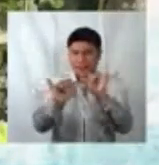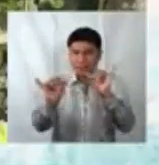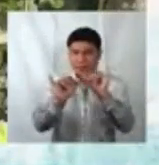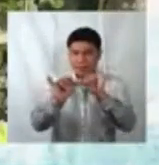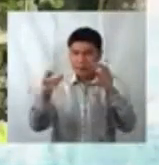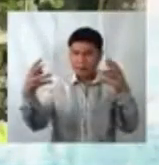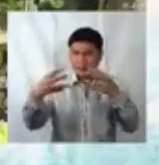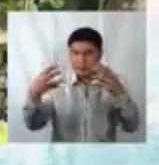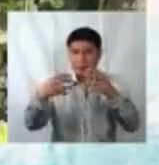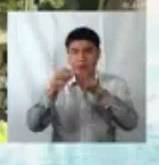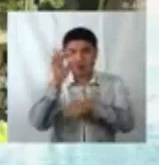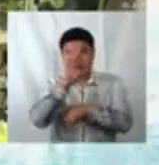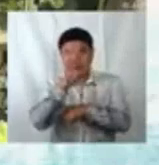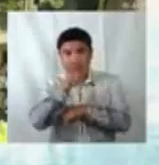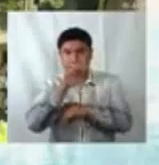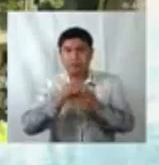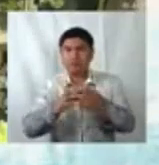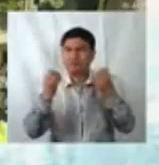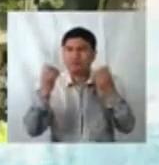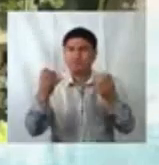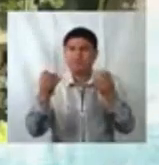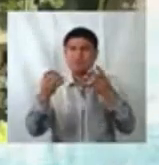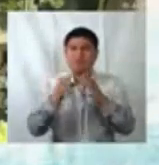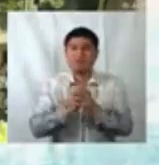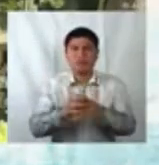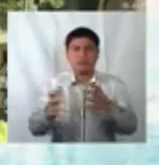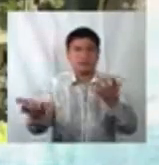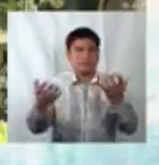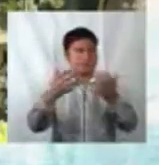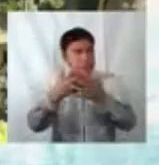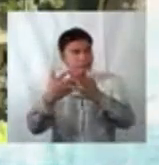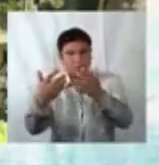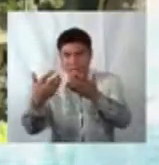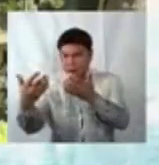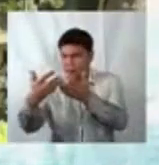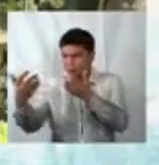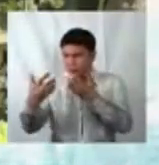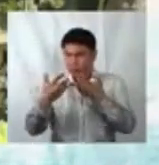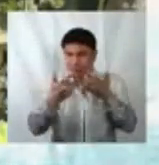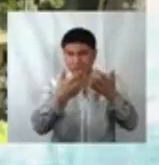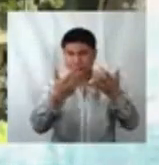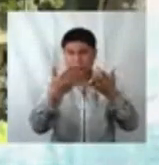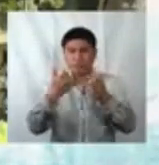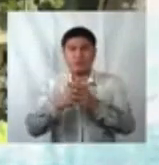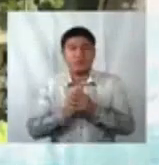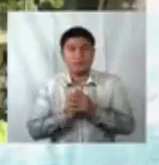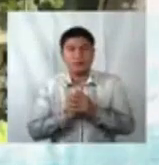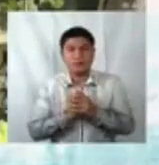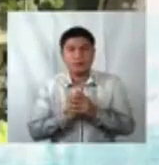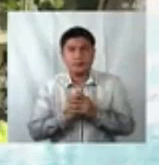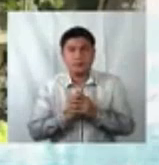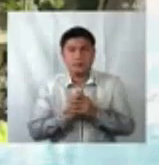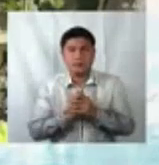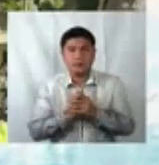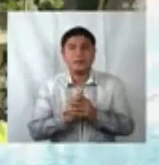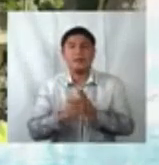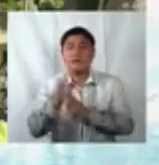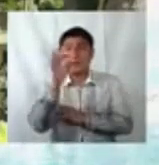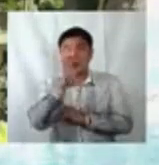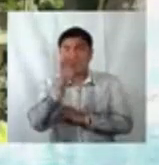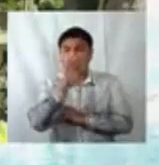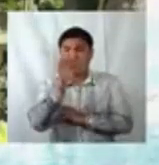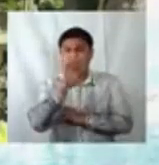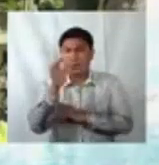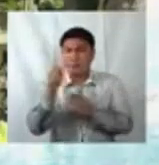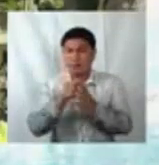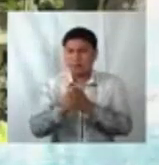Pilipino. Maraming pagkakahati-hati pang mangyayari. Sinusubok ang Pilipino sa